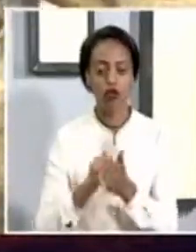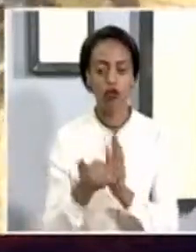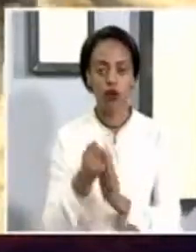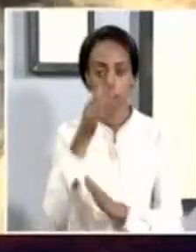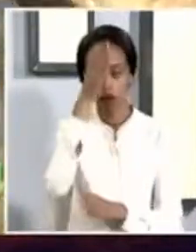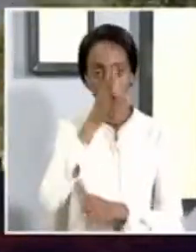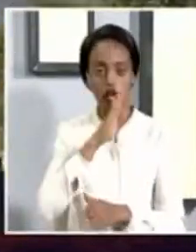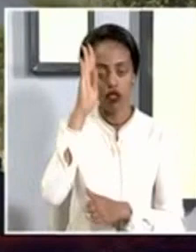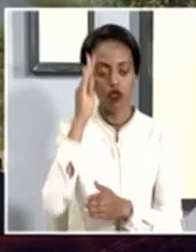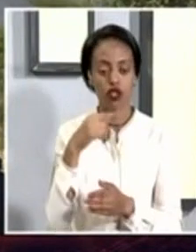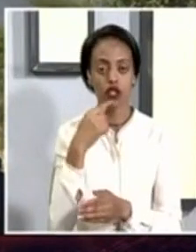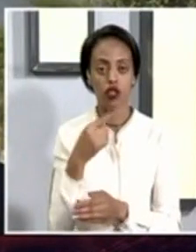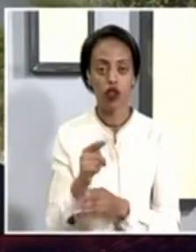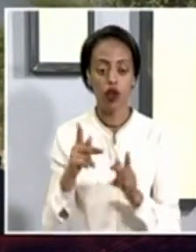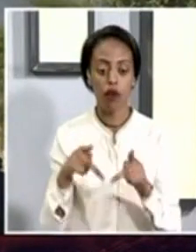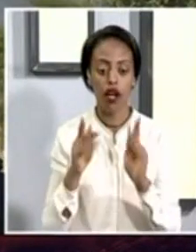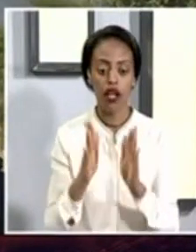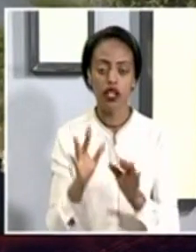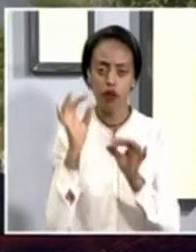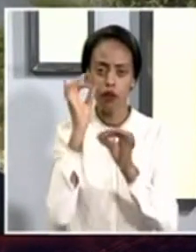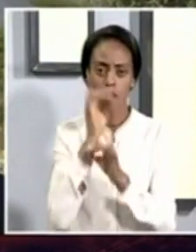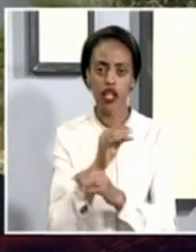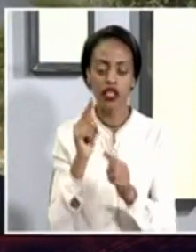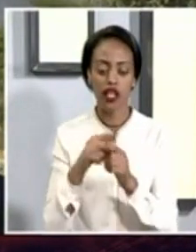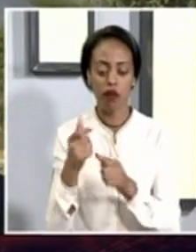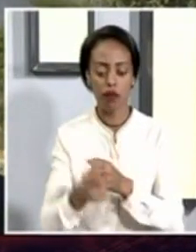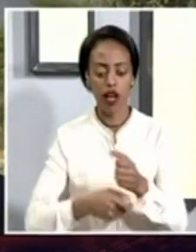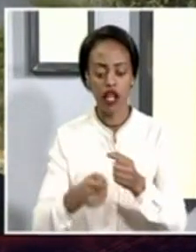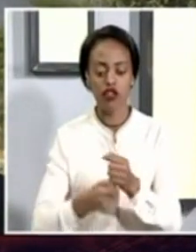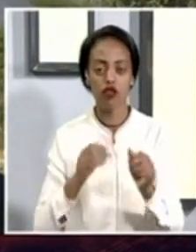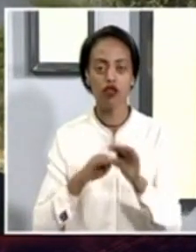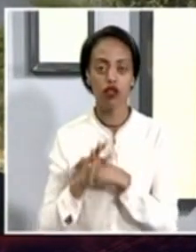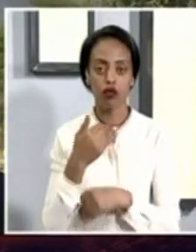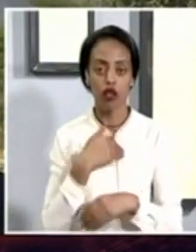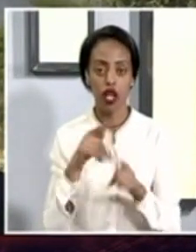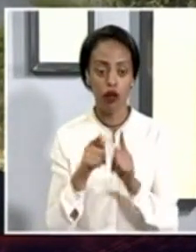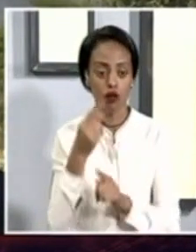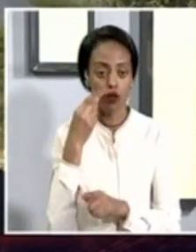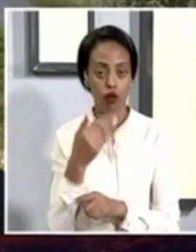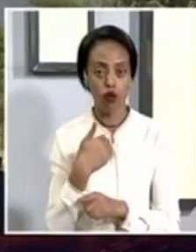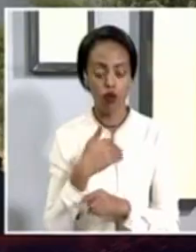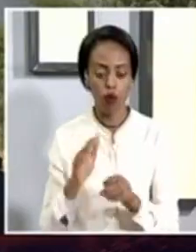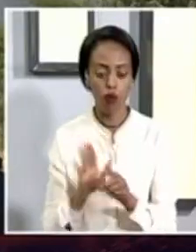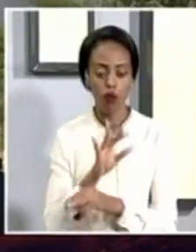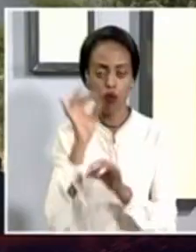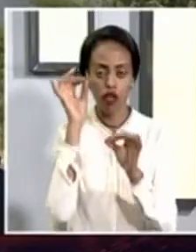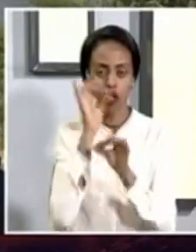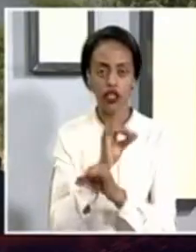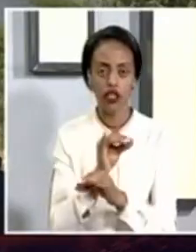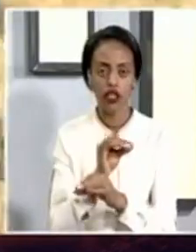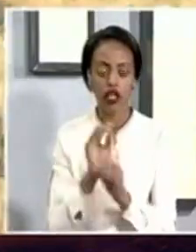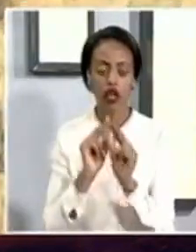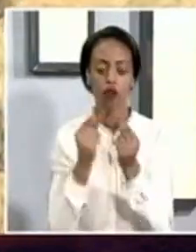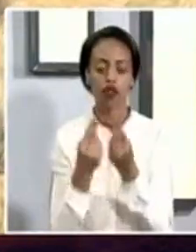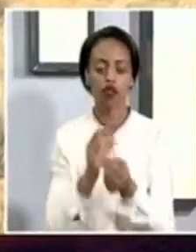ሽሻይ ተዛሪቦም ሓረስታይ ብለይቲ ብወፈራ ናብ ዓፂድ ይኣትዩ ከም ትሪእዎ ዘለኹም ሙሉእ ለይቱ ናይ ቤተሰቡ